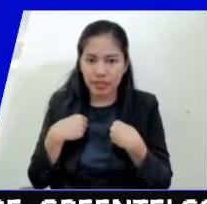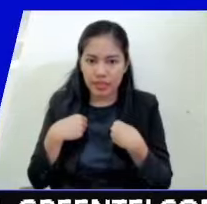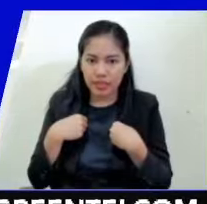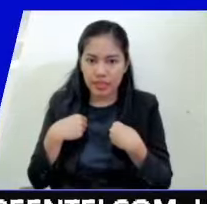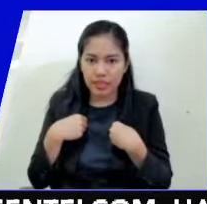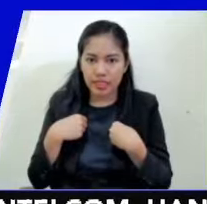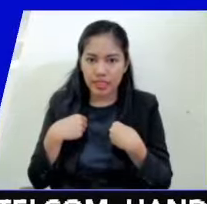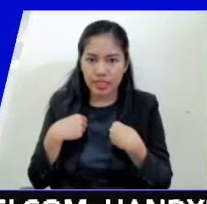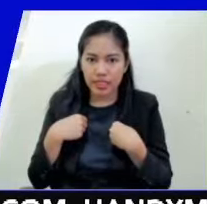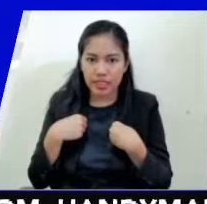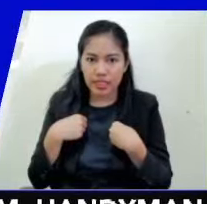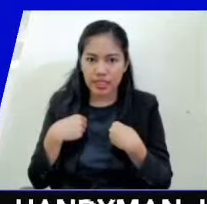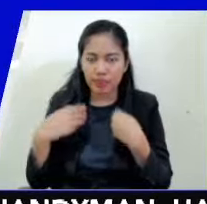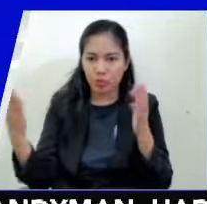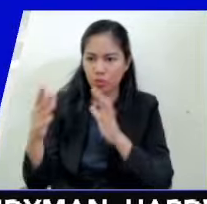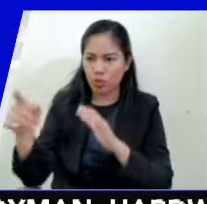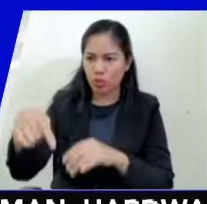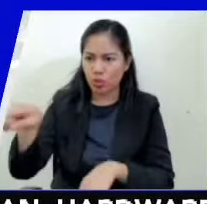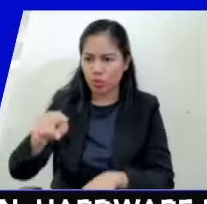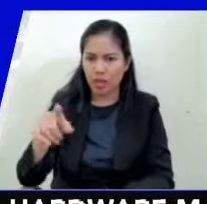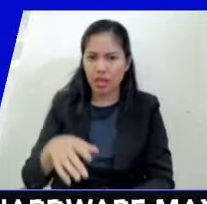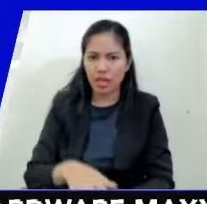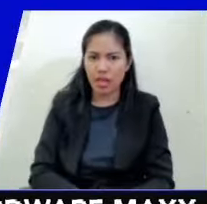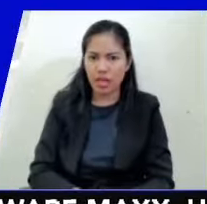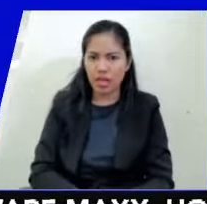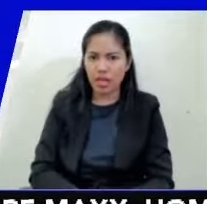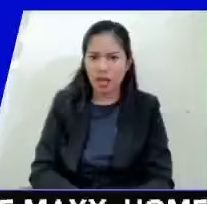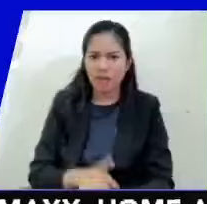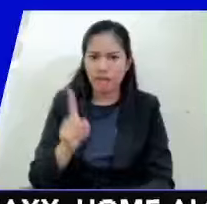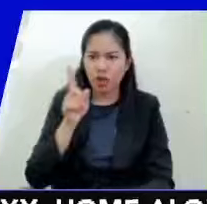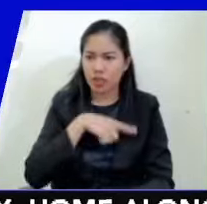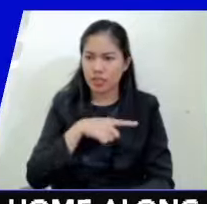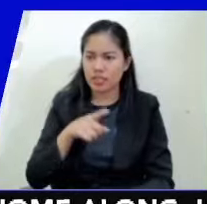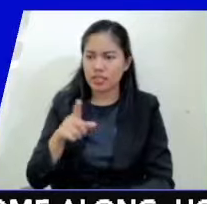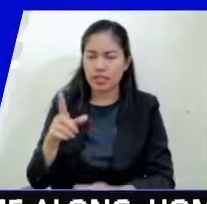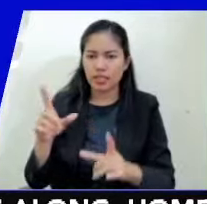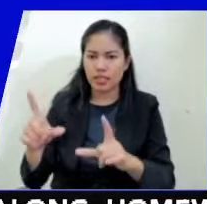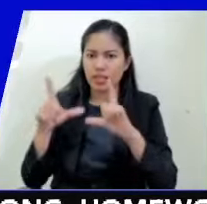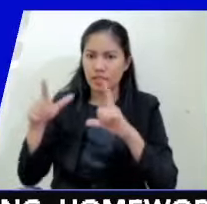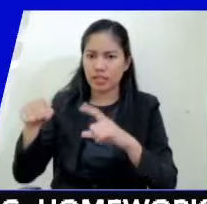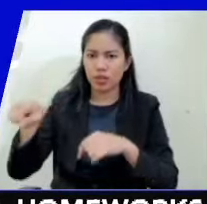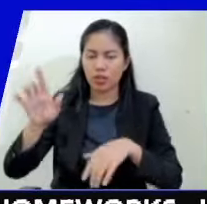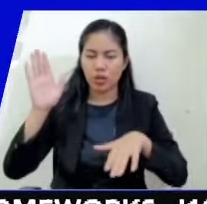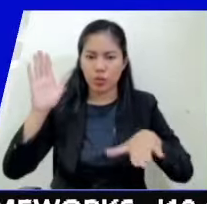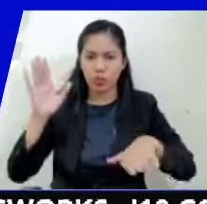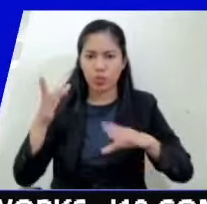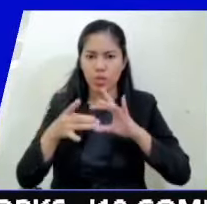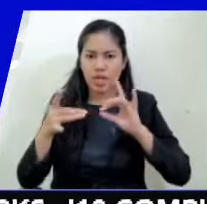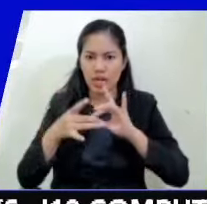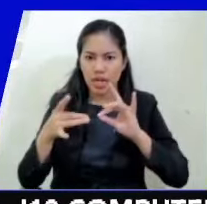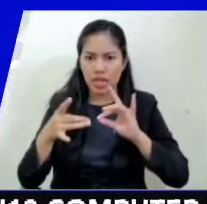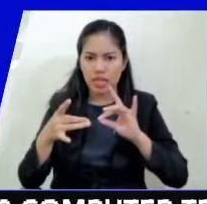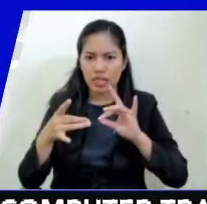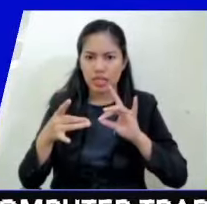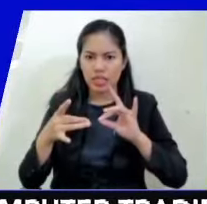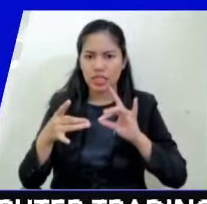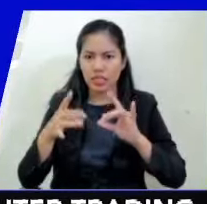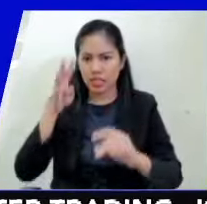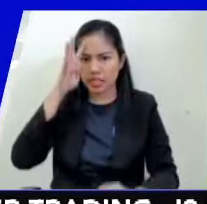a paharap Itong mga fse accusers na pinag gagawa nila to destroy my